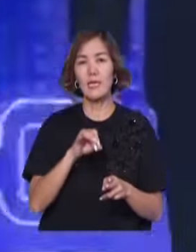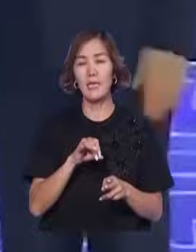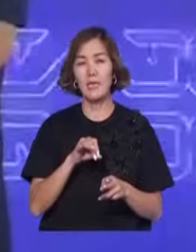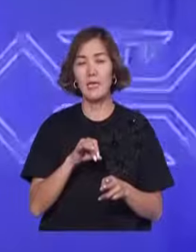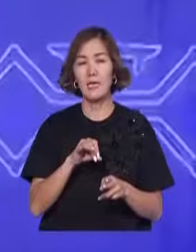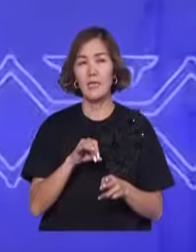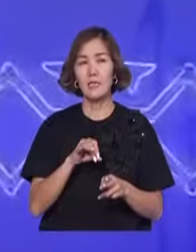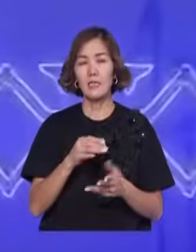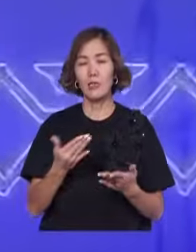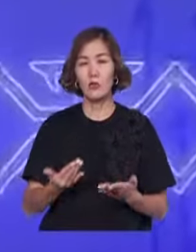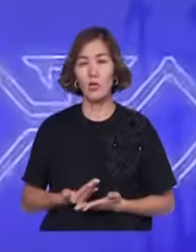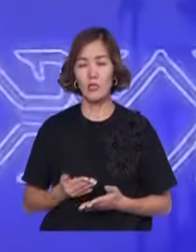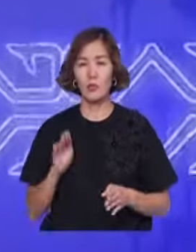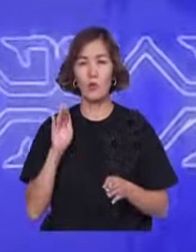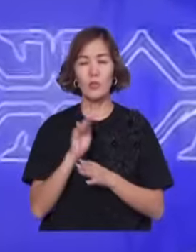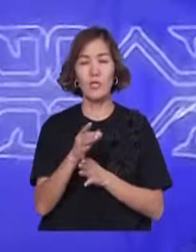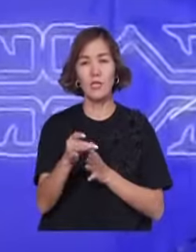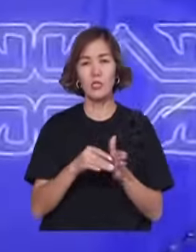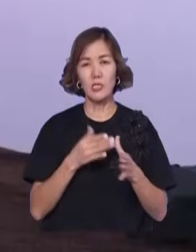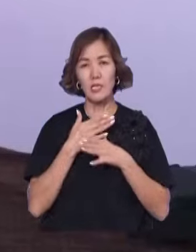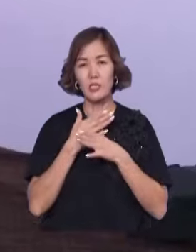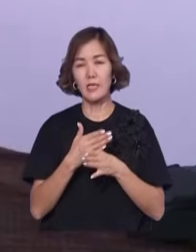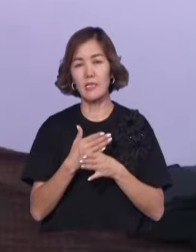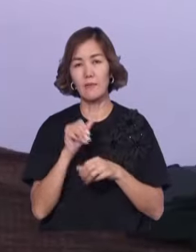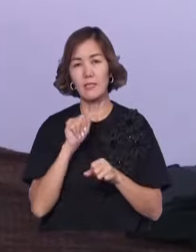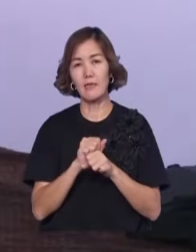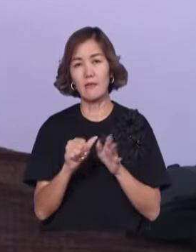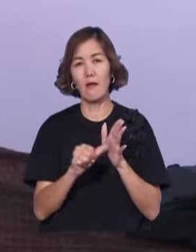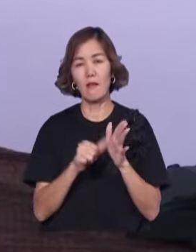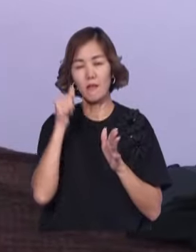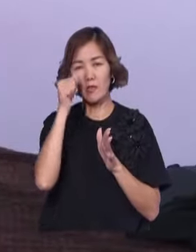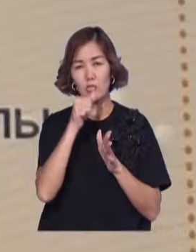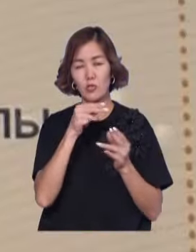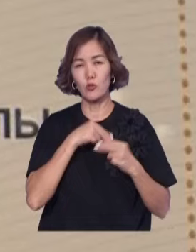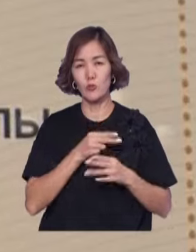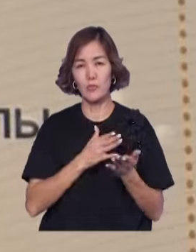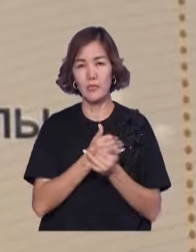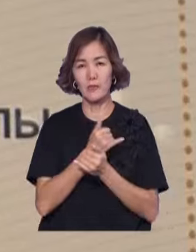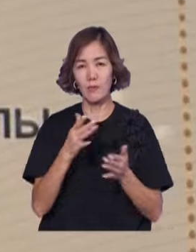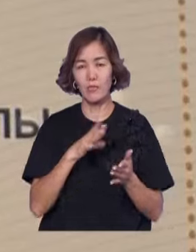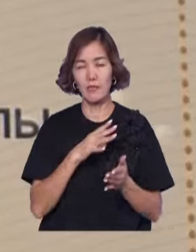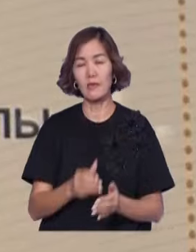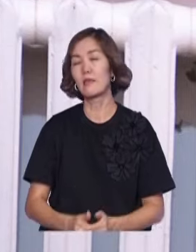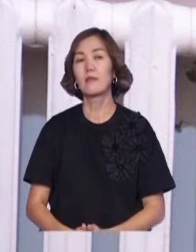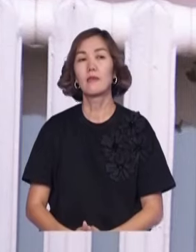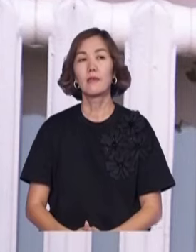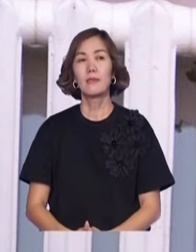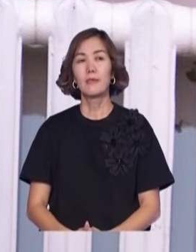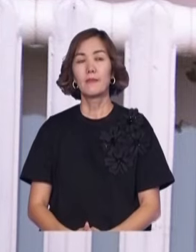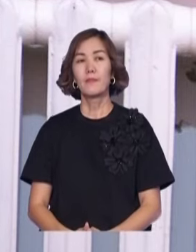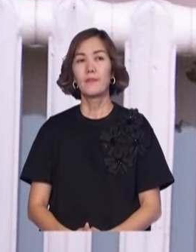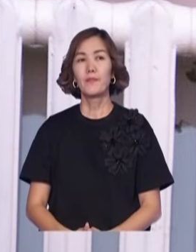21-ші қосалқы жедел жәрдем станциясында 6 жылдан бері аға фельдшер болып жұмыс істеп келеді. Жедел